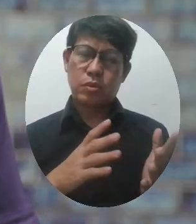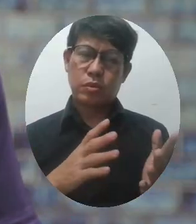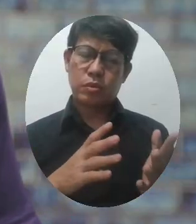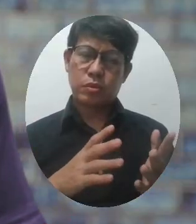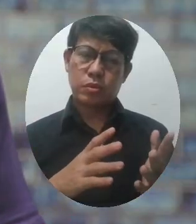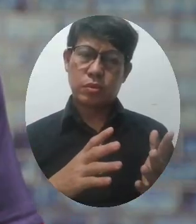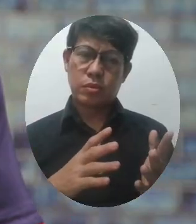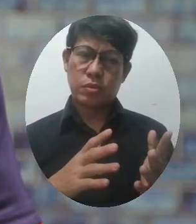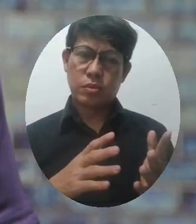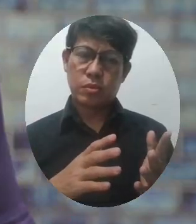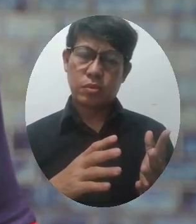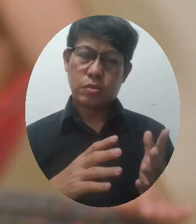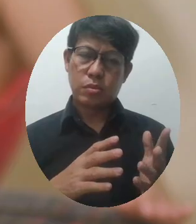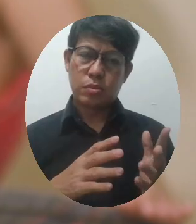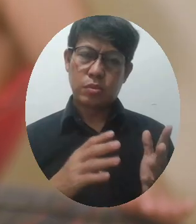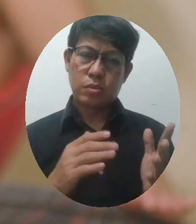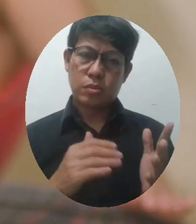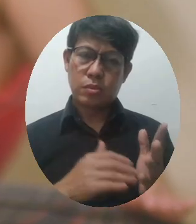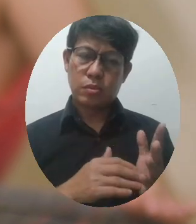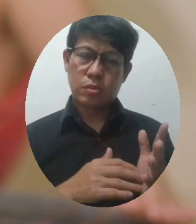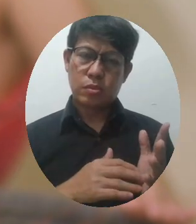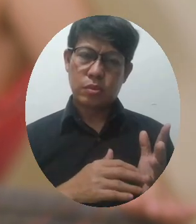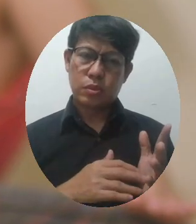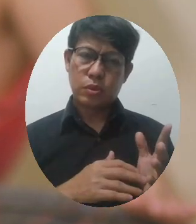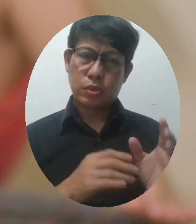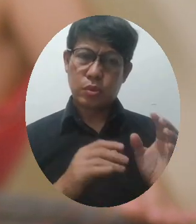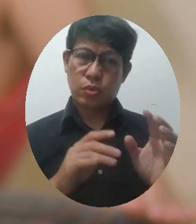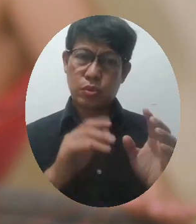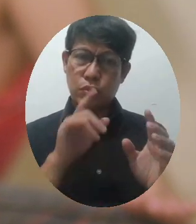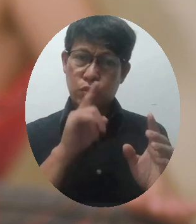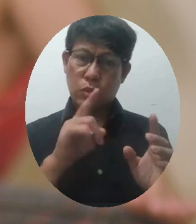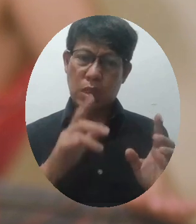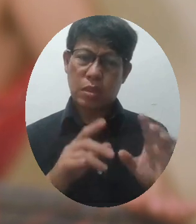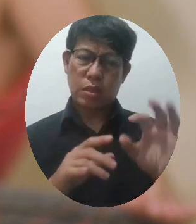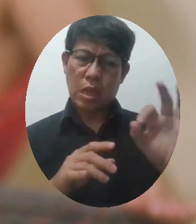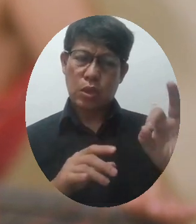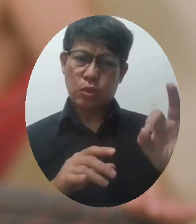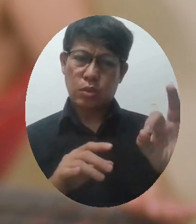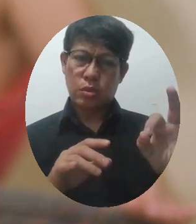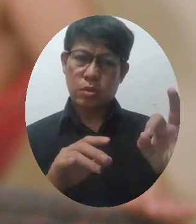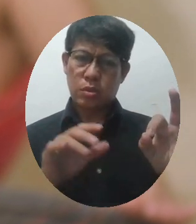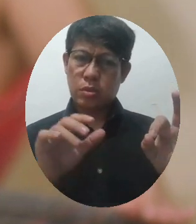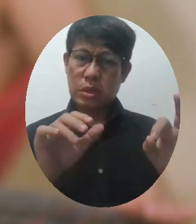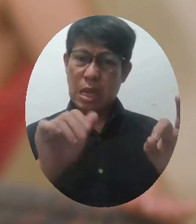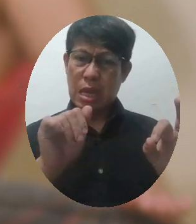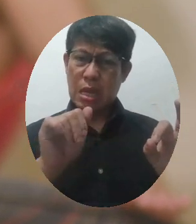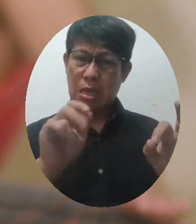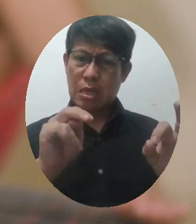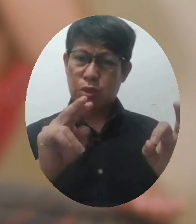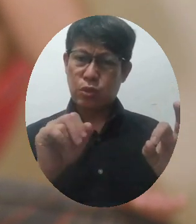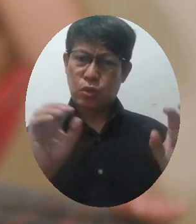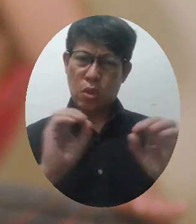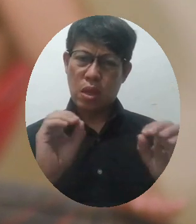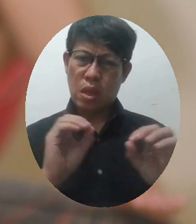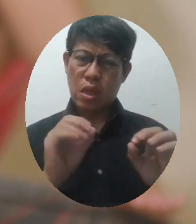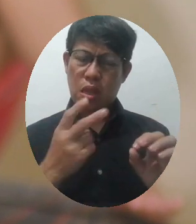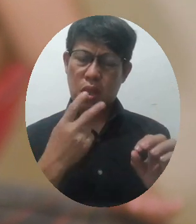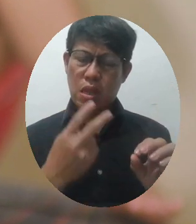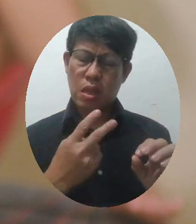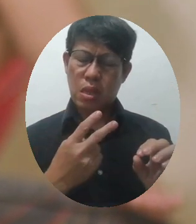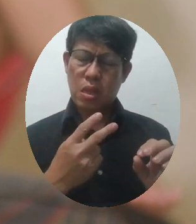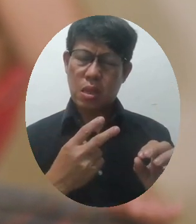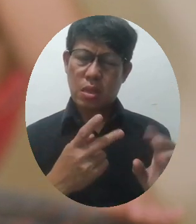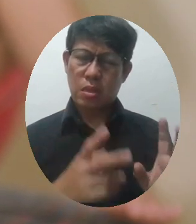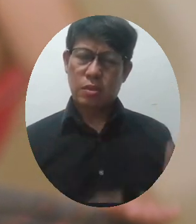ipinanganak siya na mayroong imperforate anus o walang butas ang puwet. Dumating po si Natalie sa